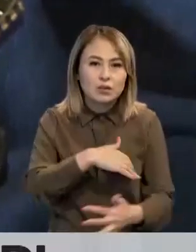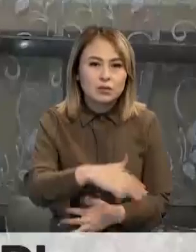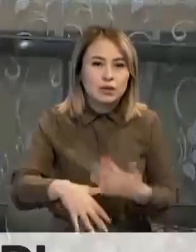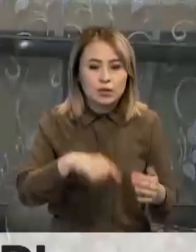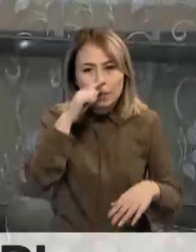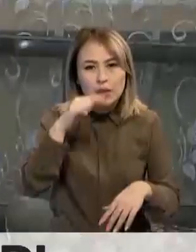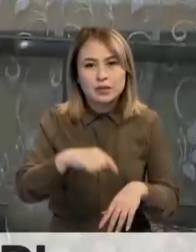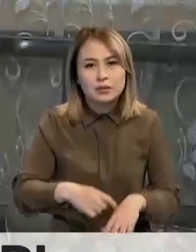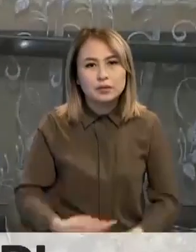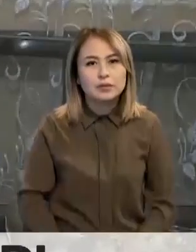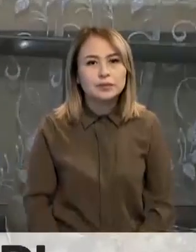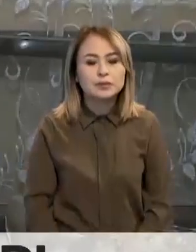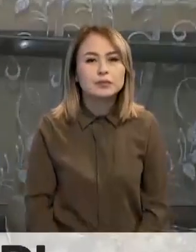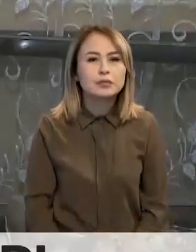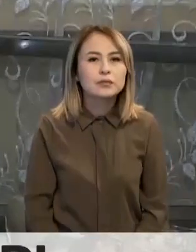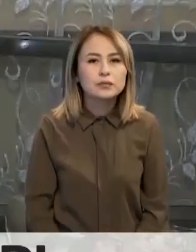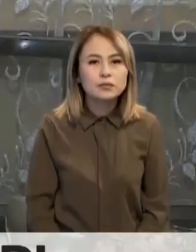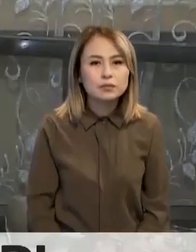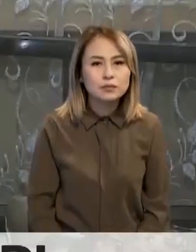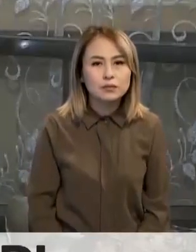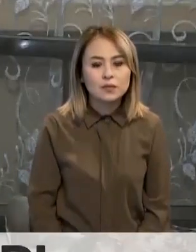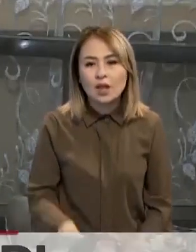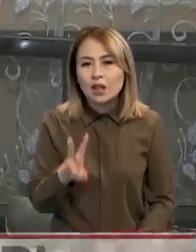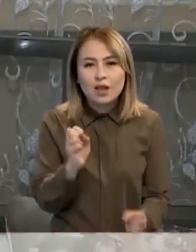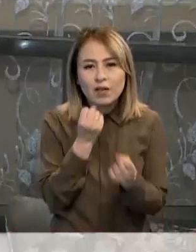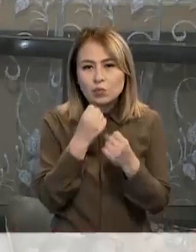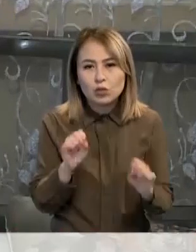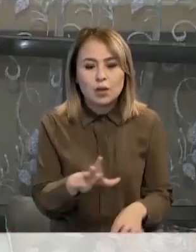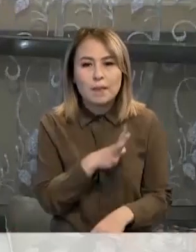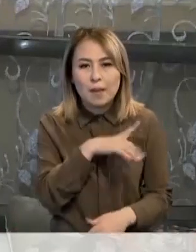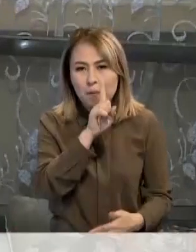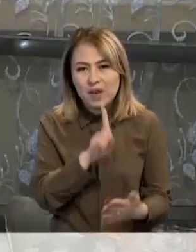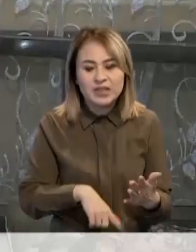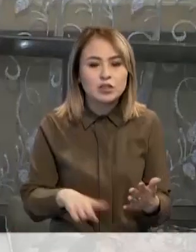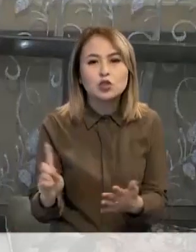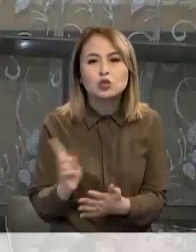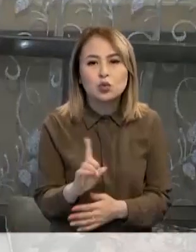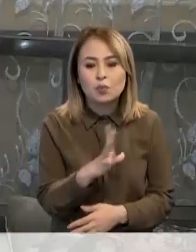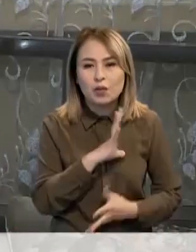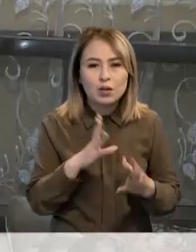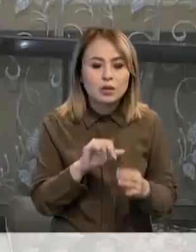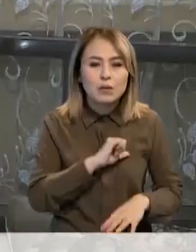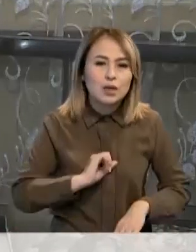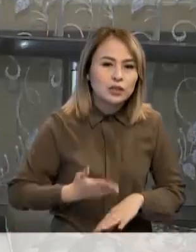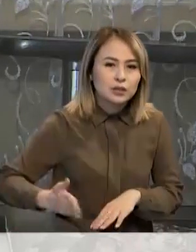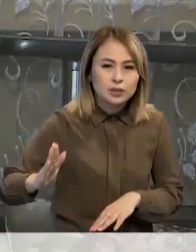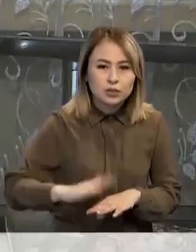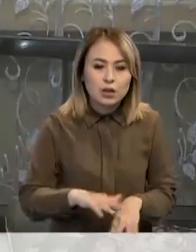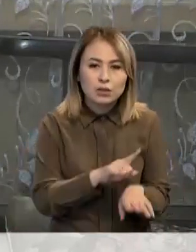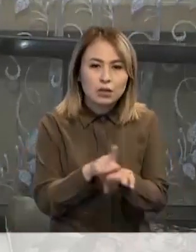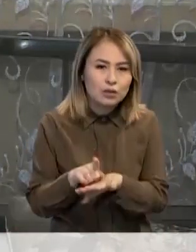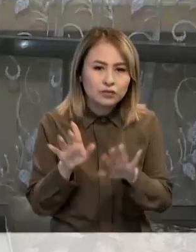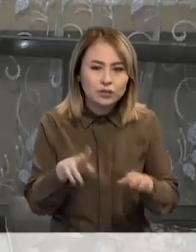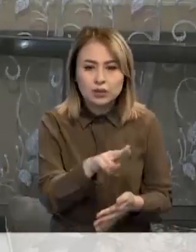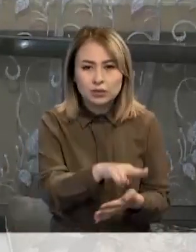келеді. Невозможно было поверить. Қыз шыңдардың үстімен соғыс көліктерін өткізу деген ең қиын жұмыс болды. Танкілердің бірін